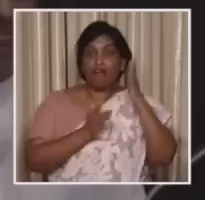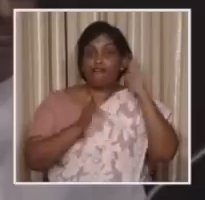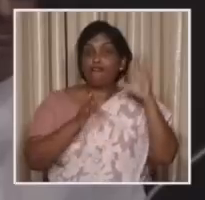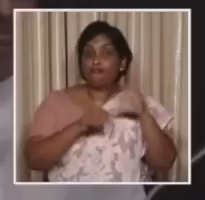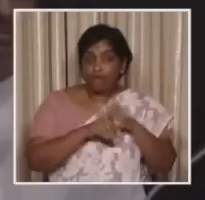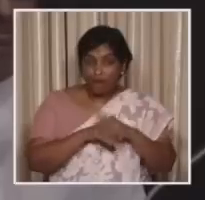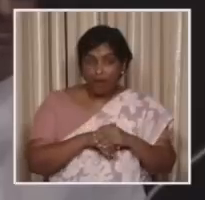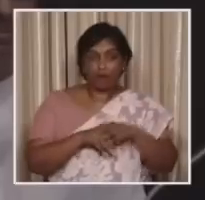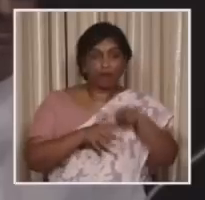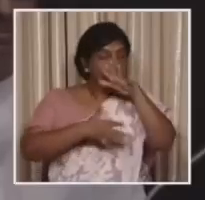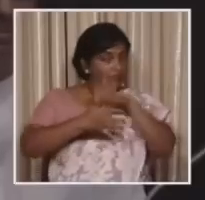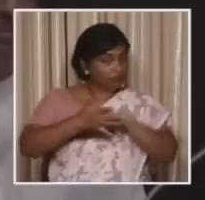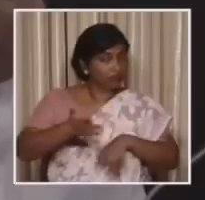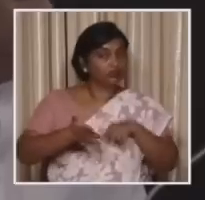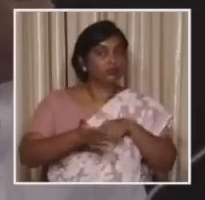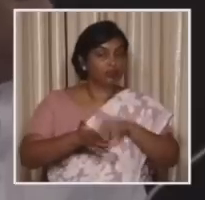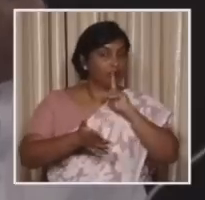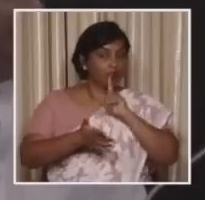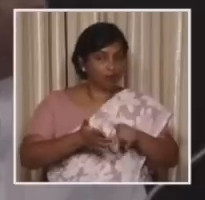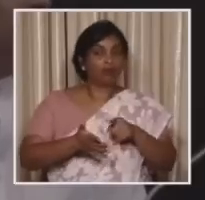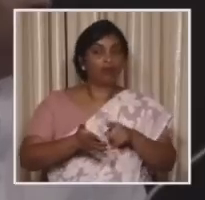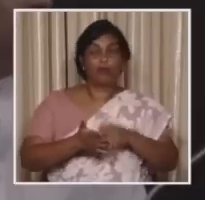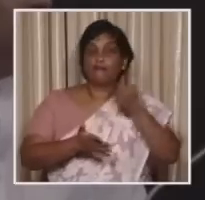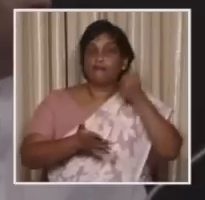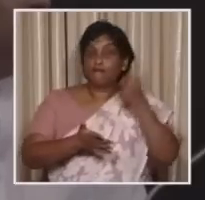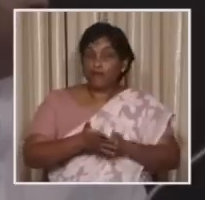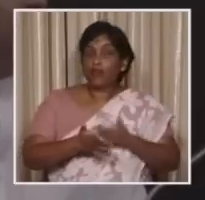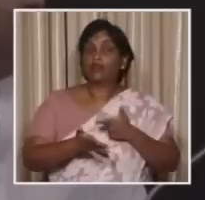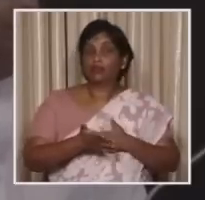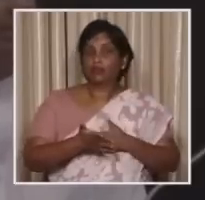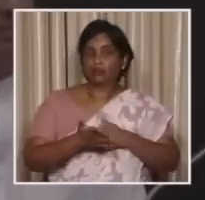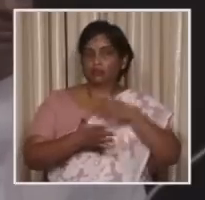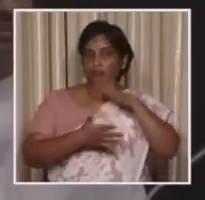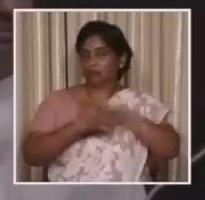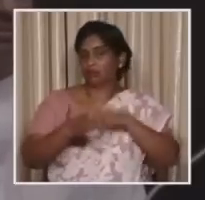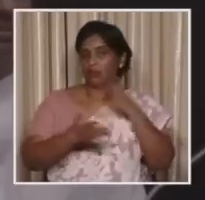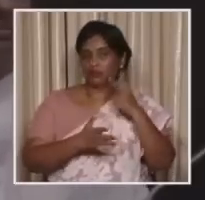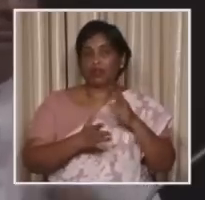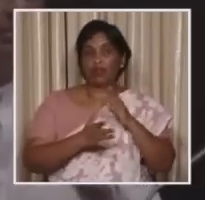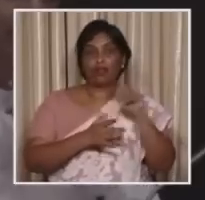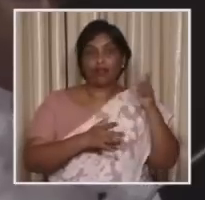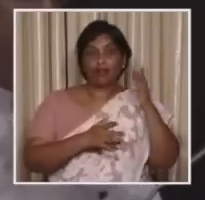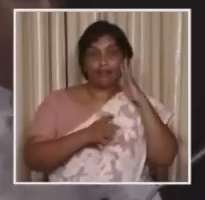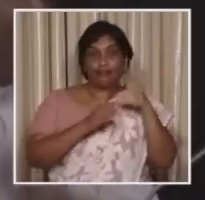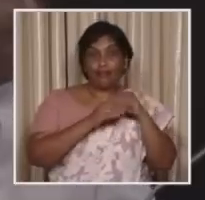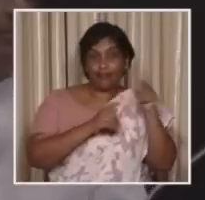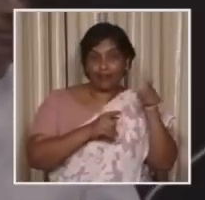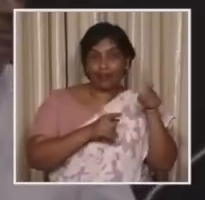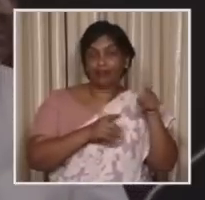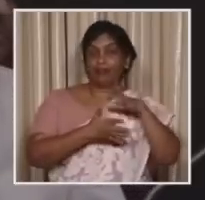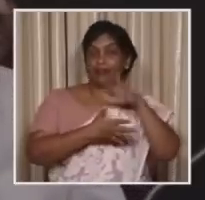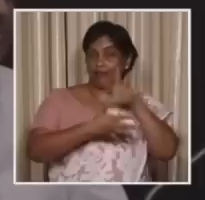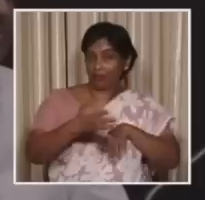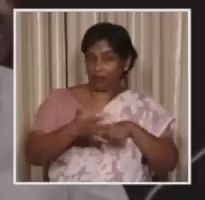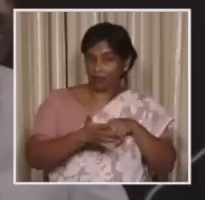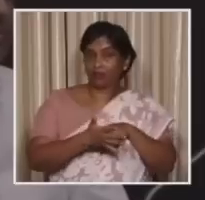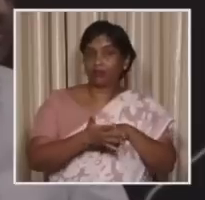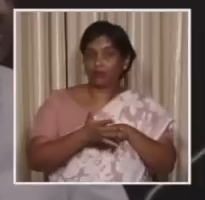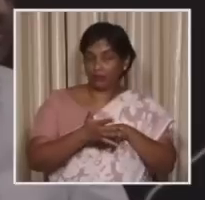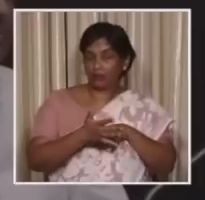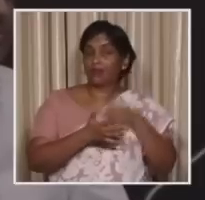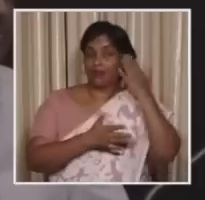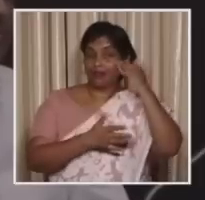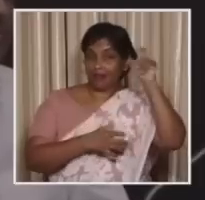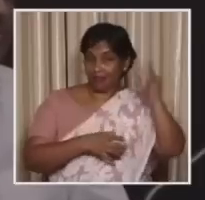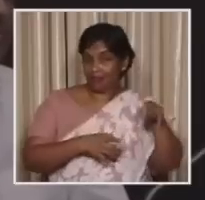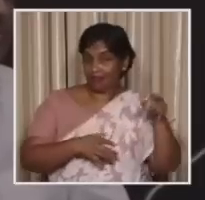උත්තරය මේ කට උත්තරවලදී වැදගත්ම කට උත්තර දෙකක් තියෙනවා. එකක් තමයි හාදියාගේ කට උත්තරේ. ඒ හාදියාගේ කට